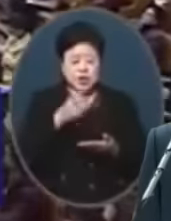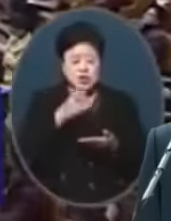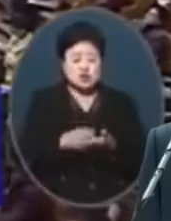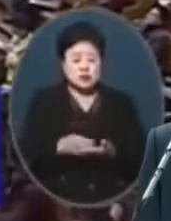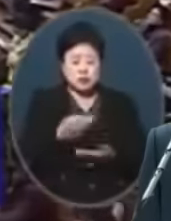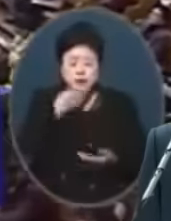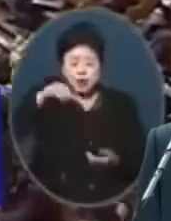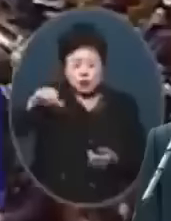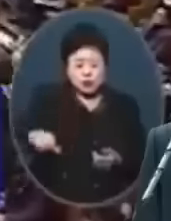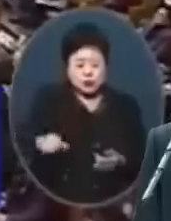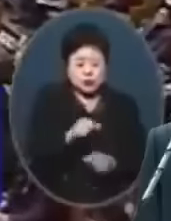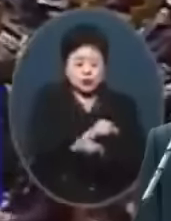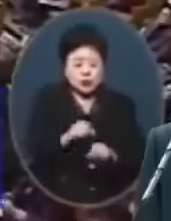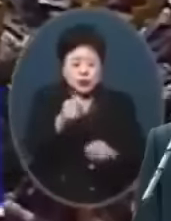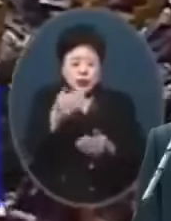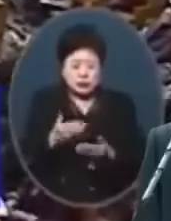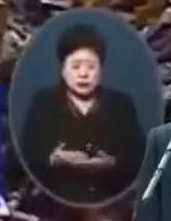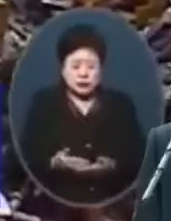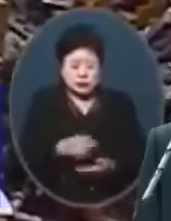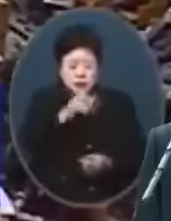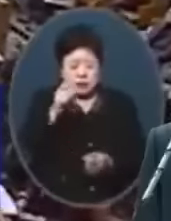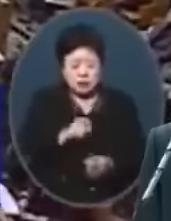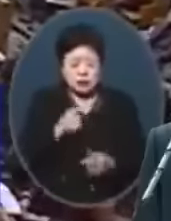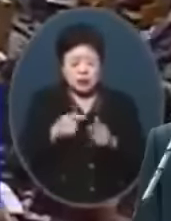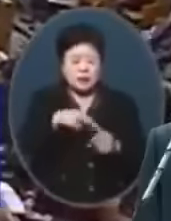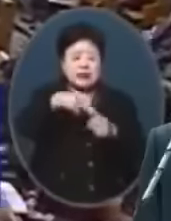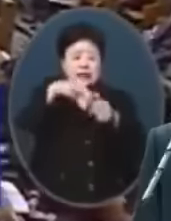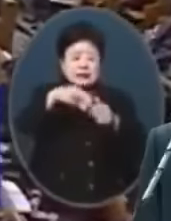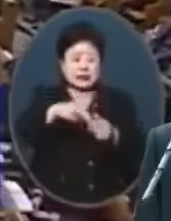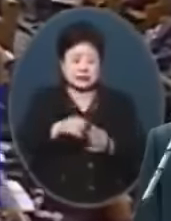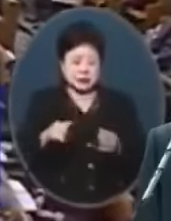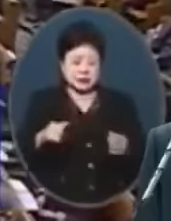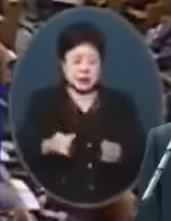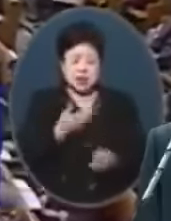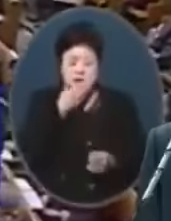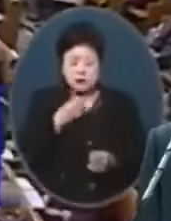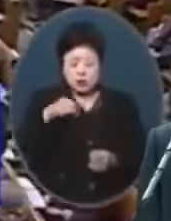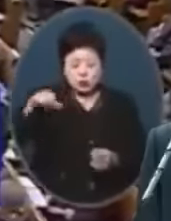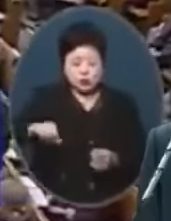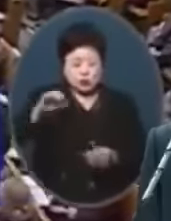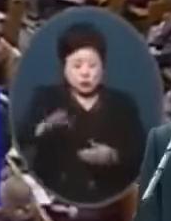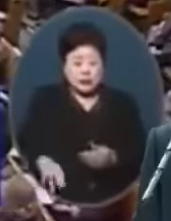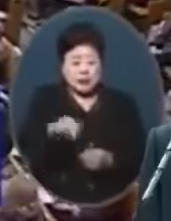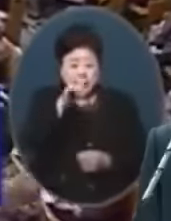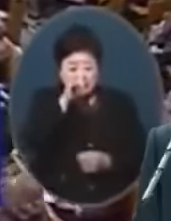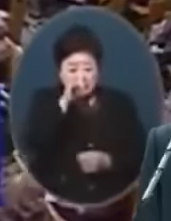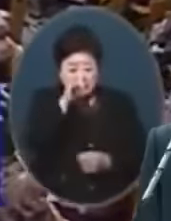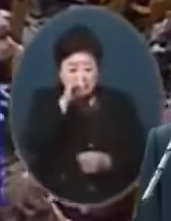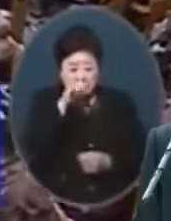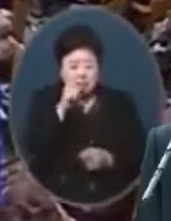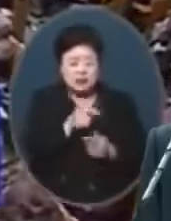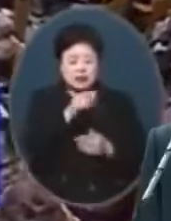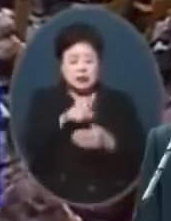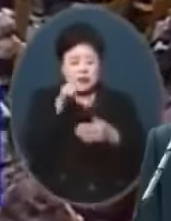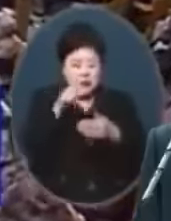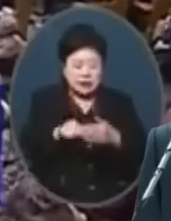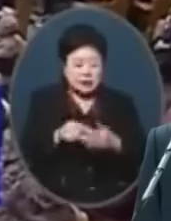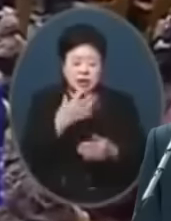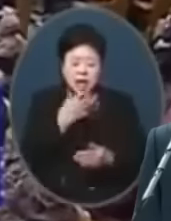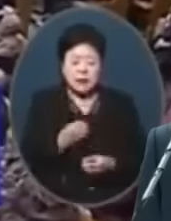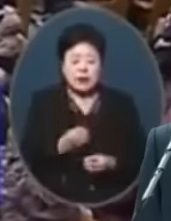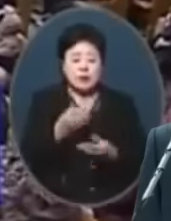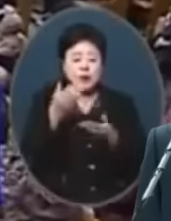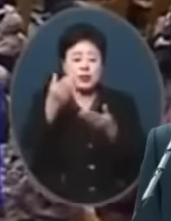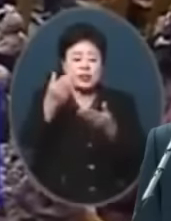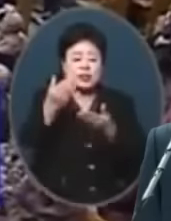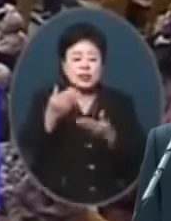율법의 저주에서 우리를 속량하셨으니 기록된 바 나무에 달린 자마다 저주하리 있는 자라 하였습니다. 이는 그리스도 예수 안에서